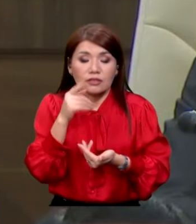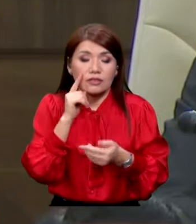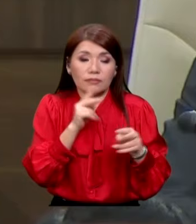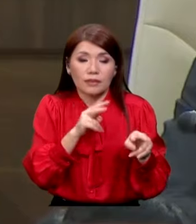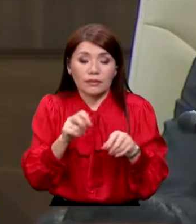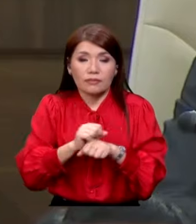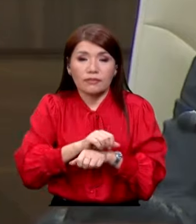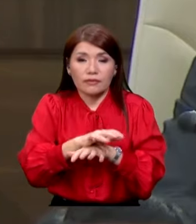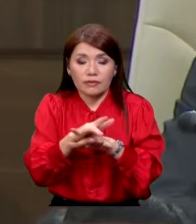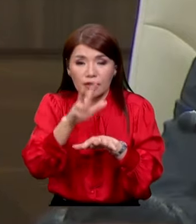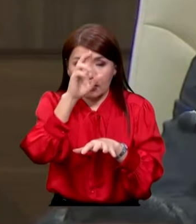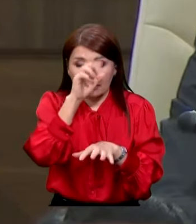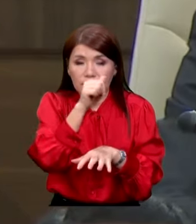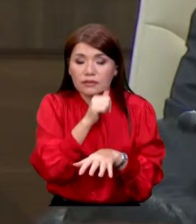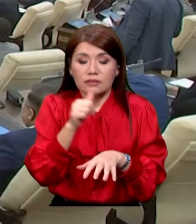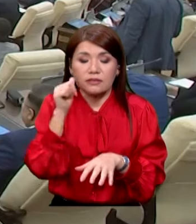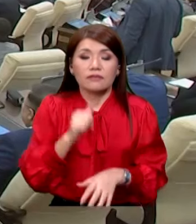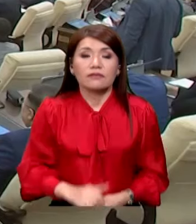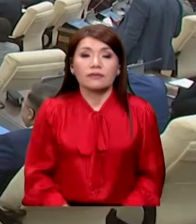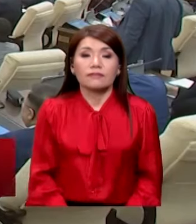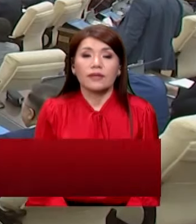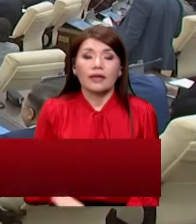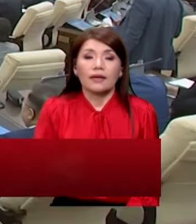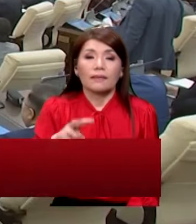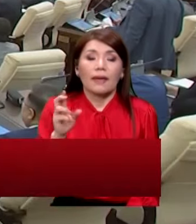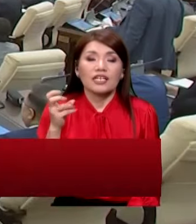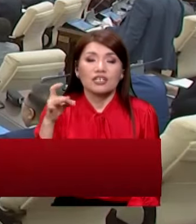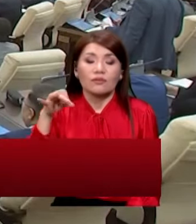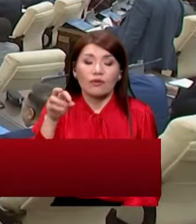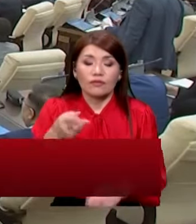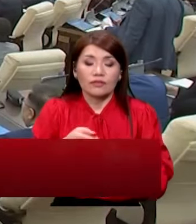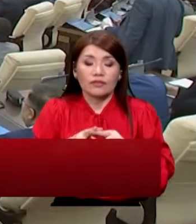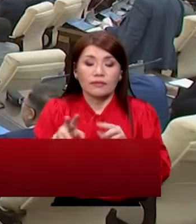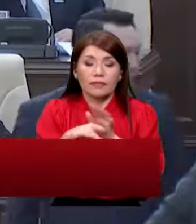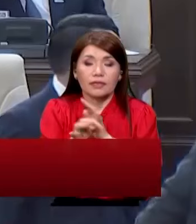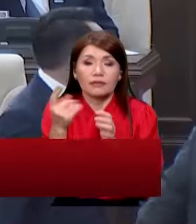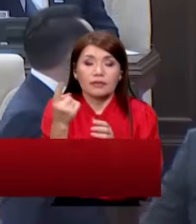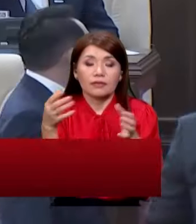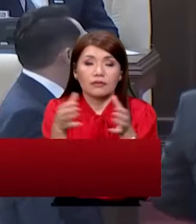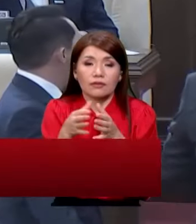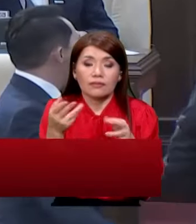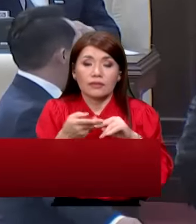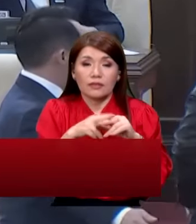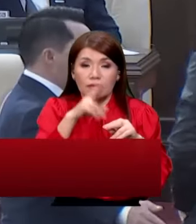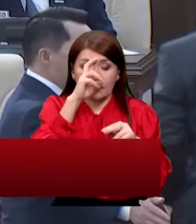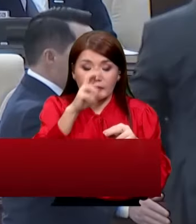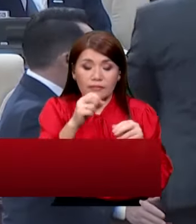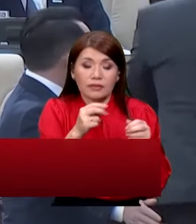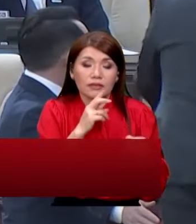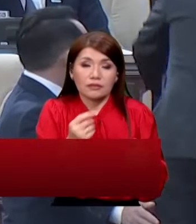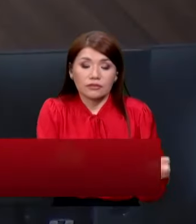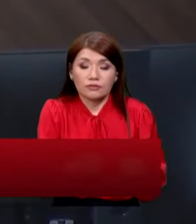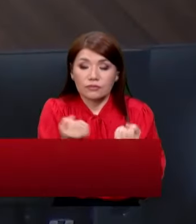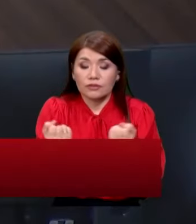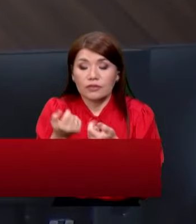за распространением государственных секретов. Марат Башимов бастаған бір топ депутатты мемлекет құпиясы қаншалықты қорғалған